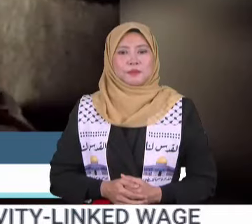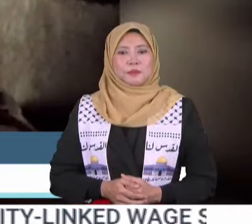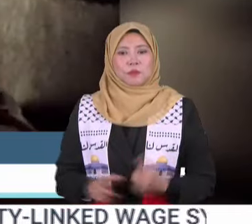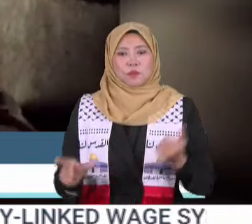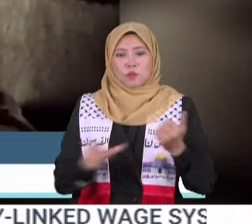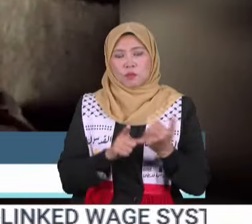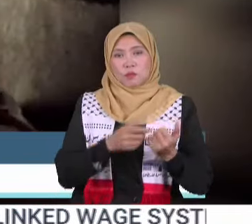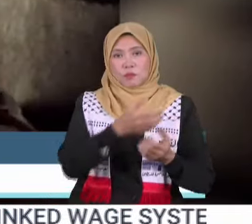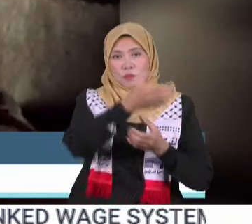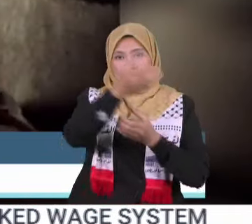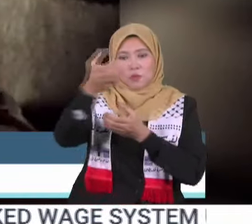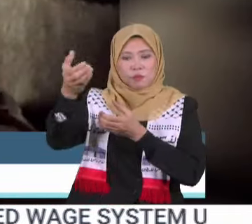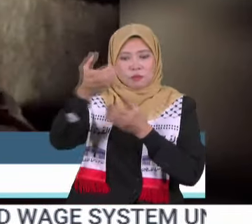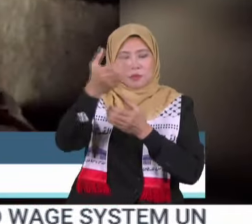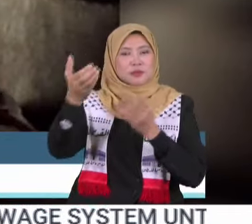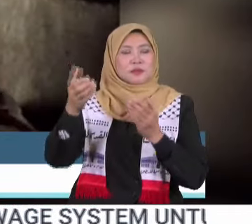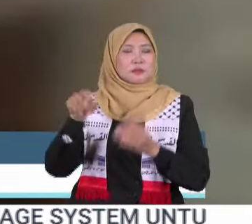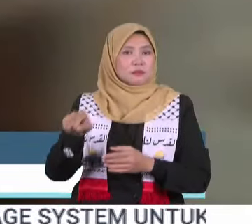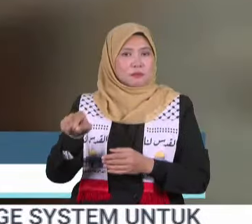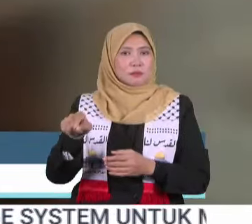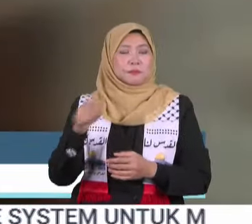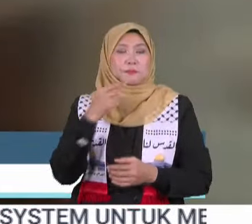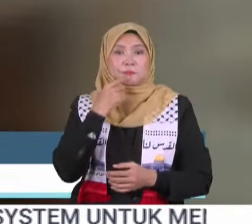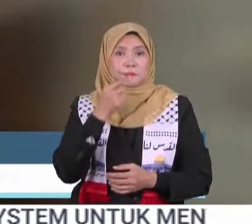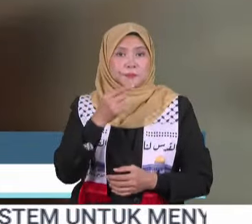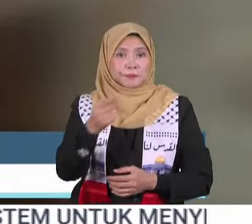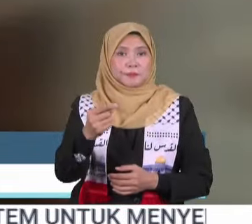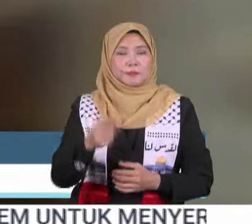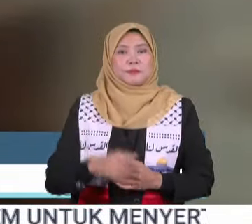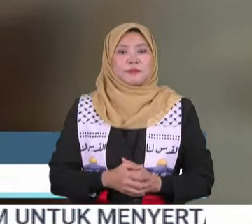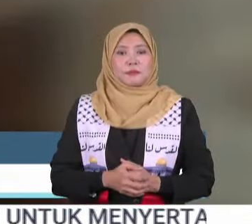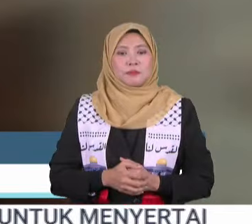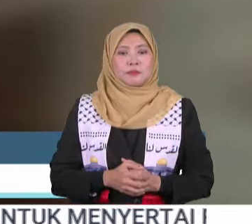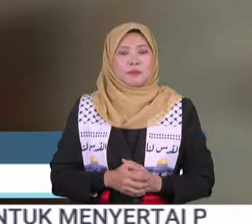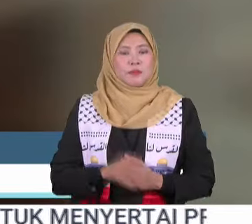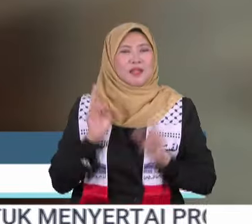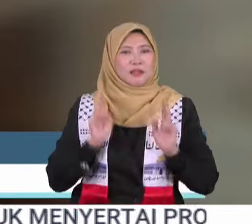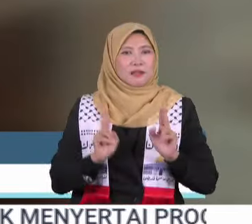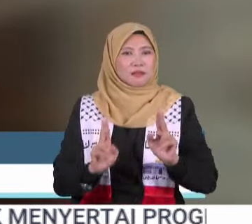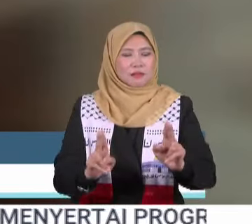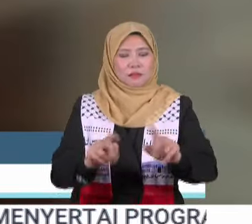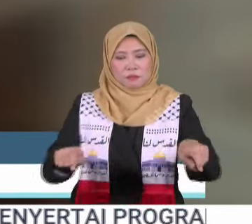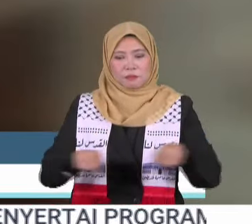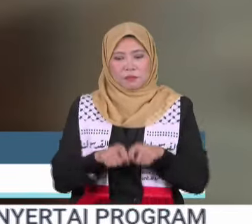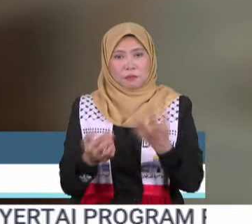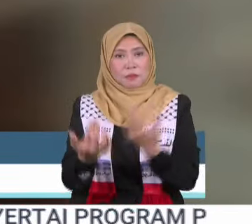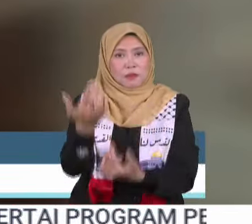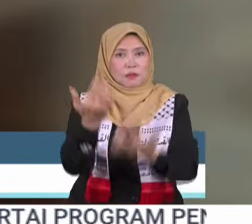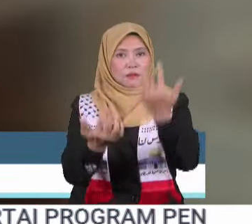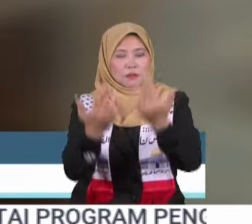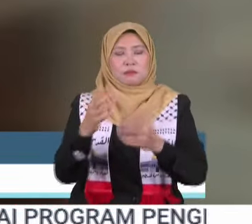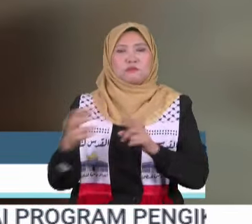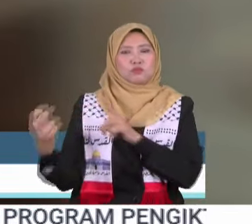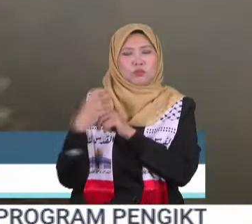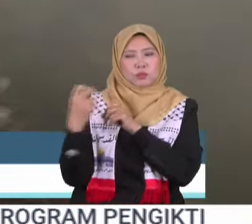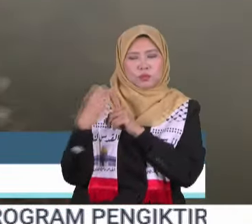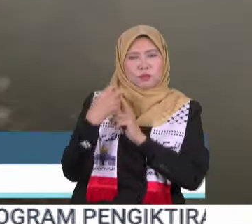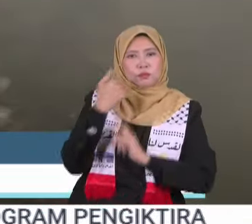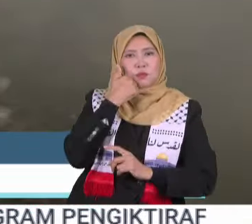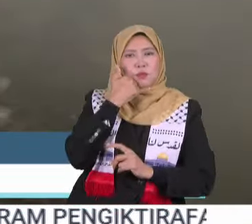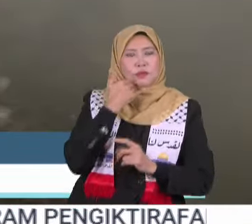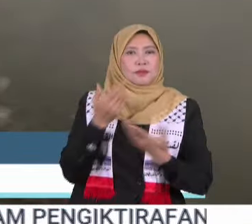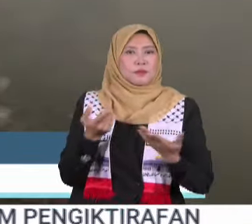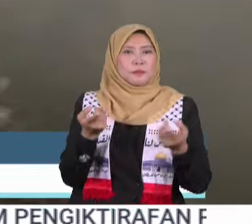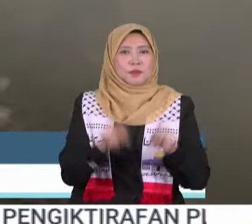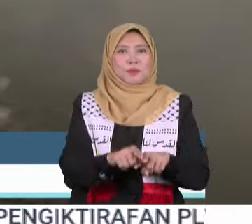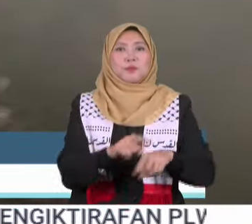Penolong penguasa bomba Nibong Tebal, Nur Asfariza Muhammad Abdul Kadir berkata pihaknya bergegas ke lokasi kejadian setelah menerima panggilan berhubung